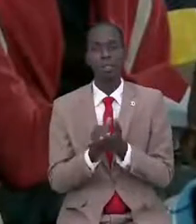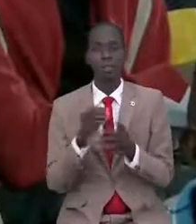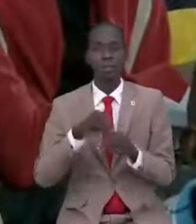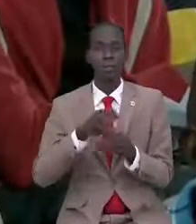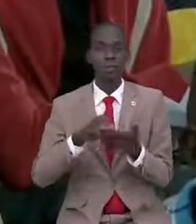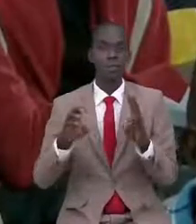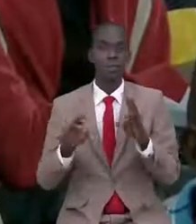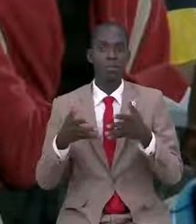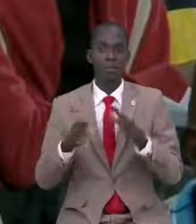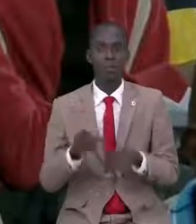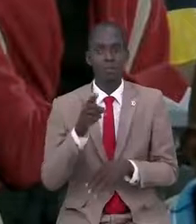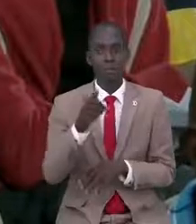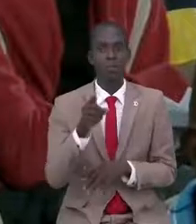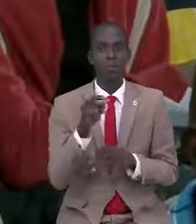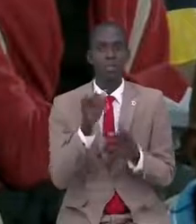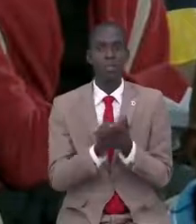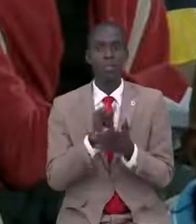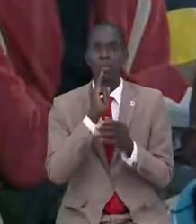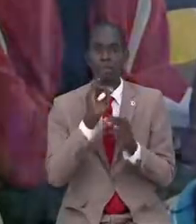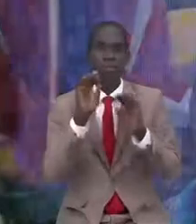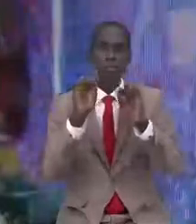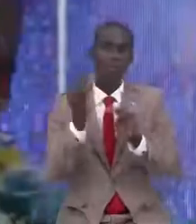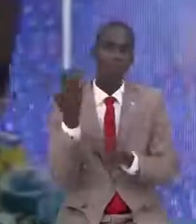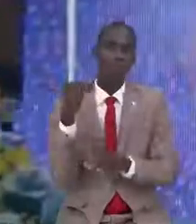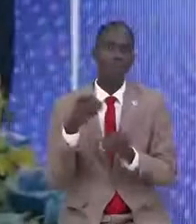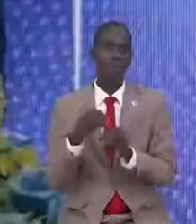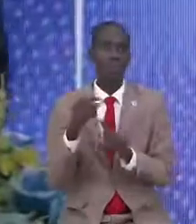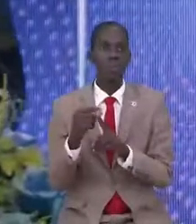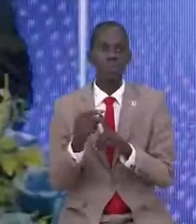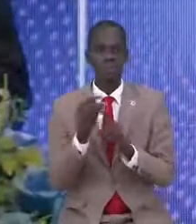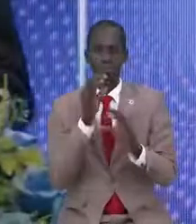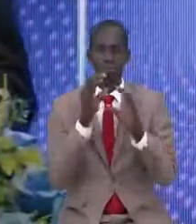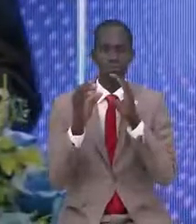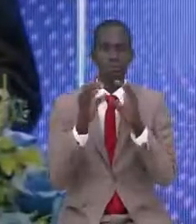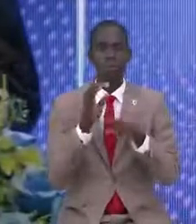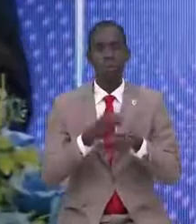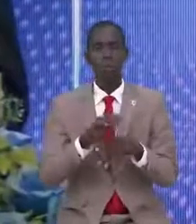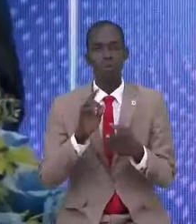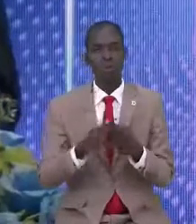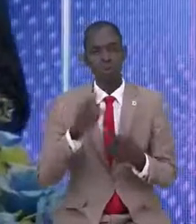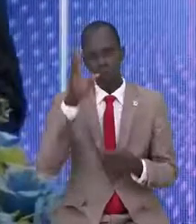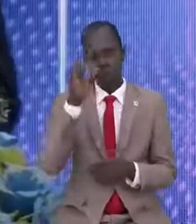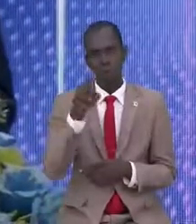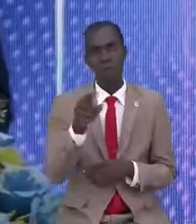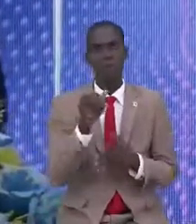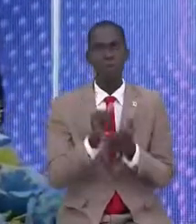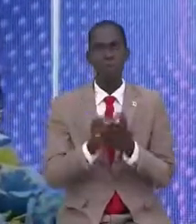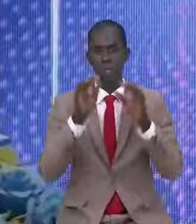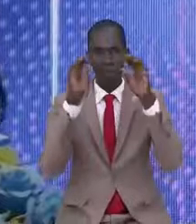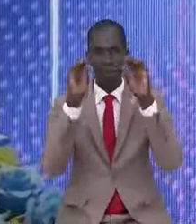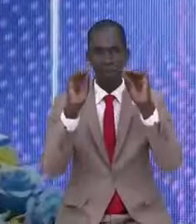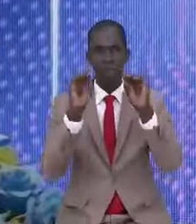Que celui à qui l'on enseigne la parole fasse part de tous ses biens